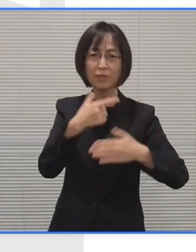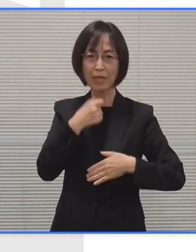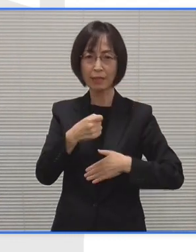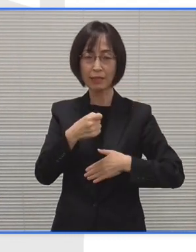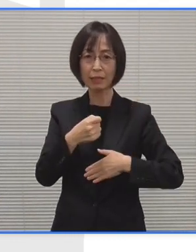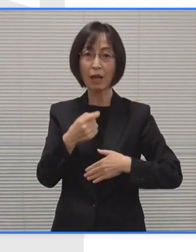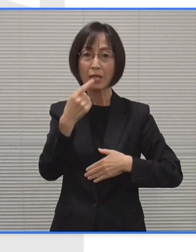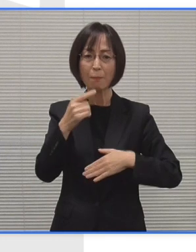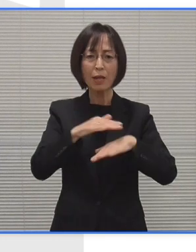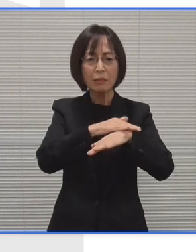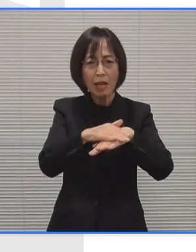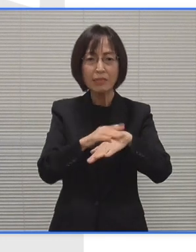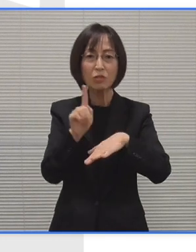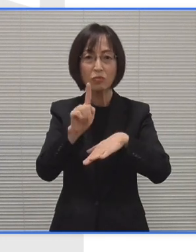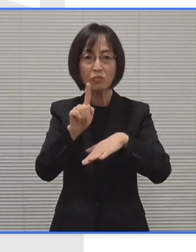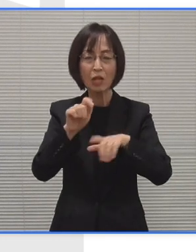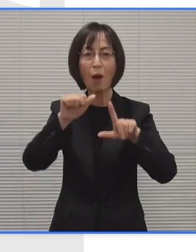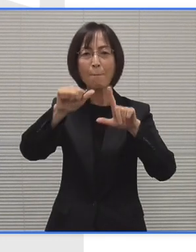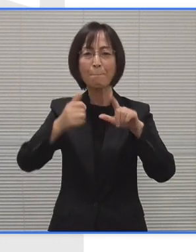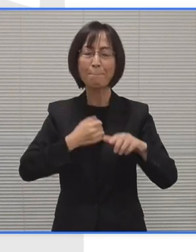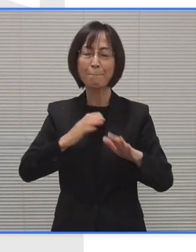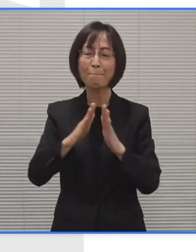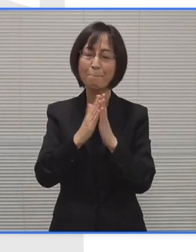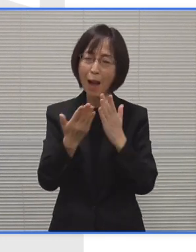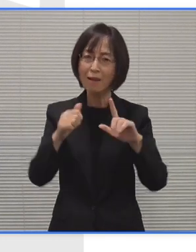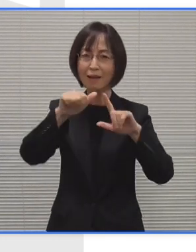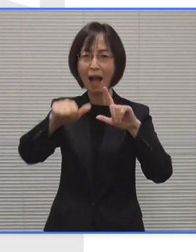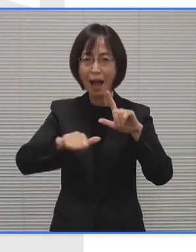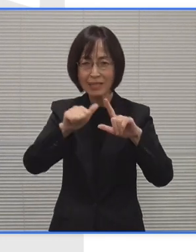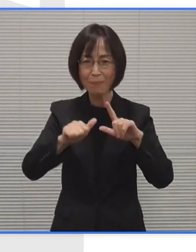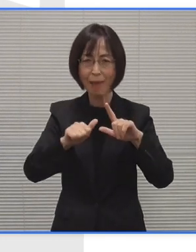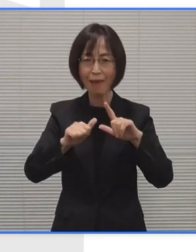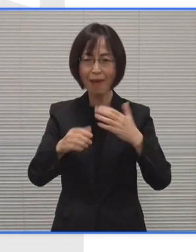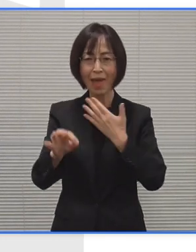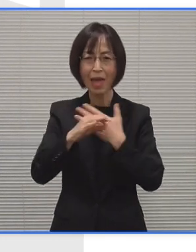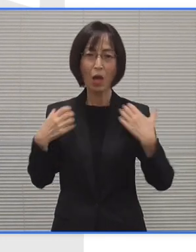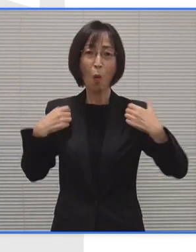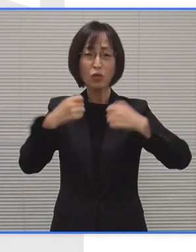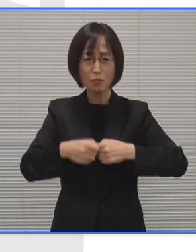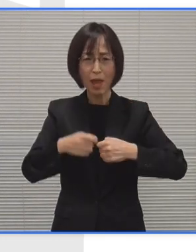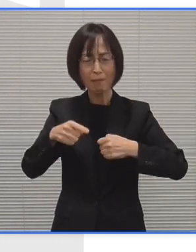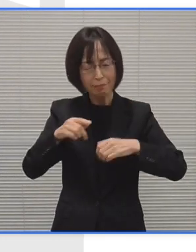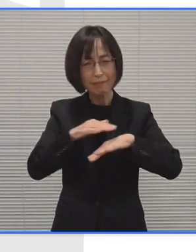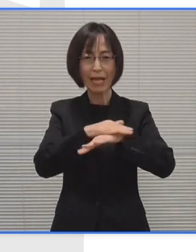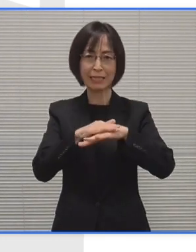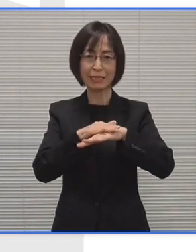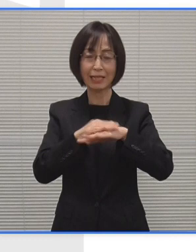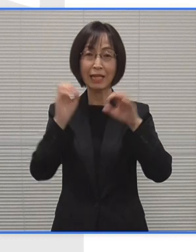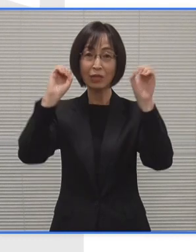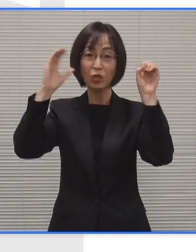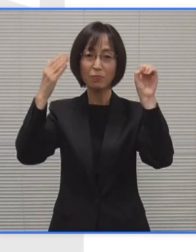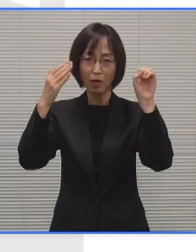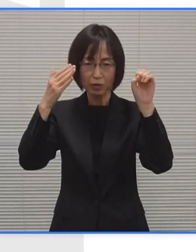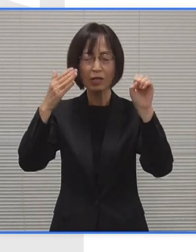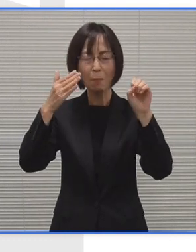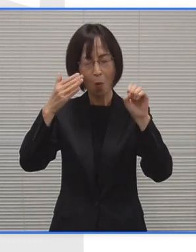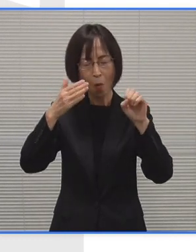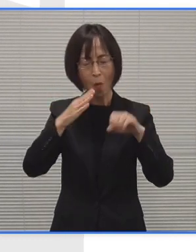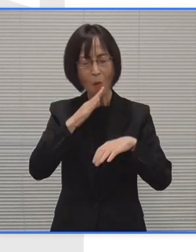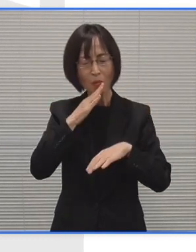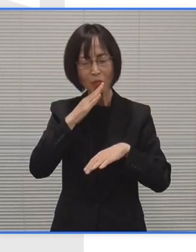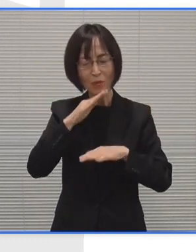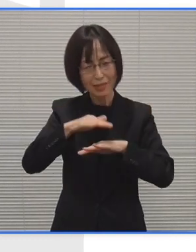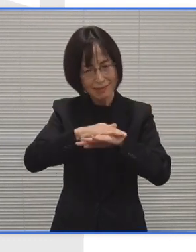が漫画アニメコスプレ、これは豊島区としてはもうありがたい大きい大きい財産